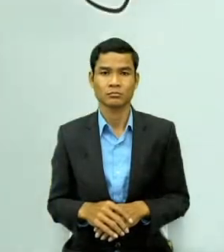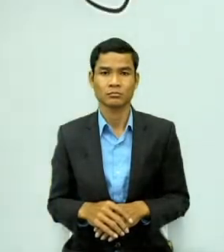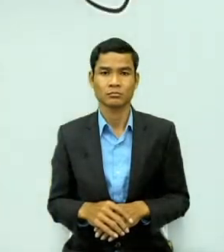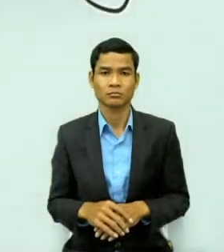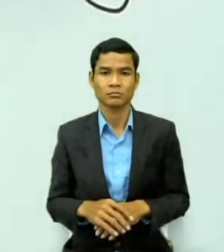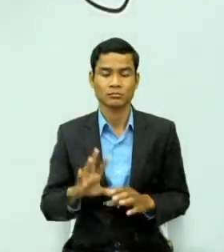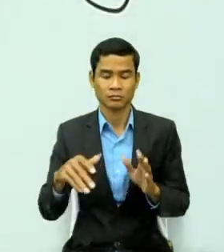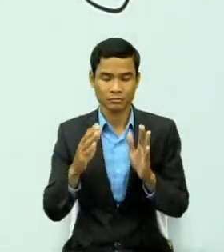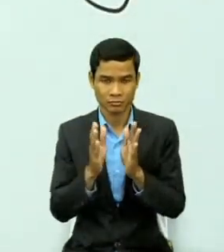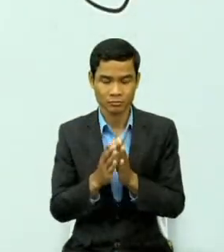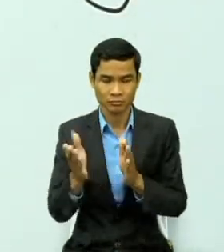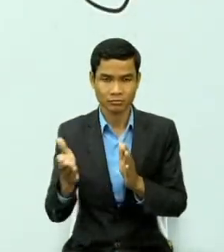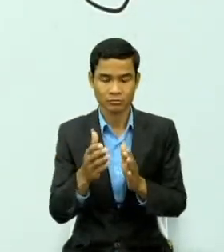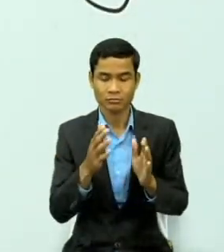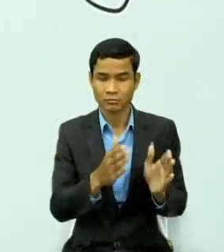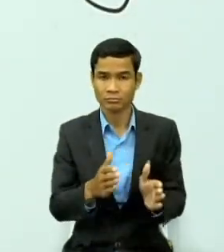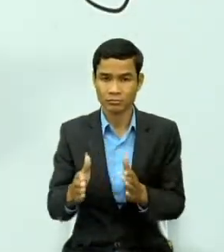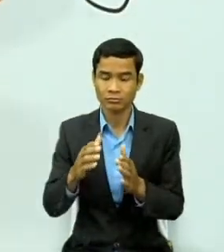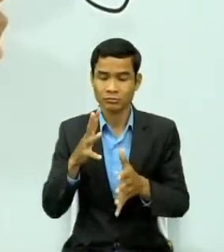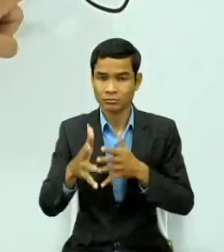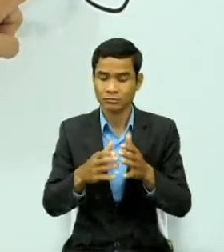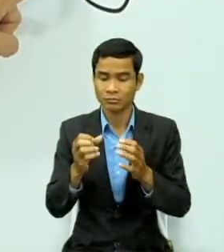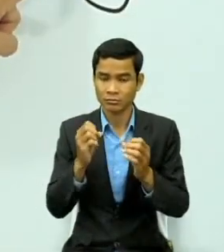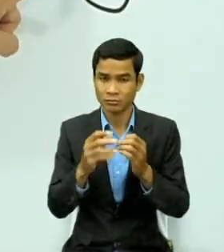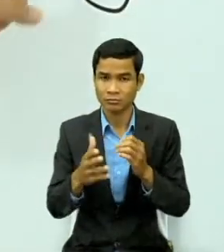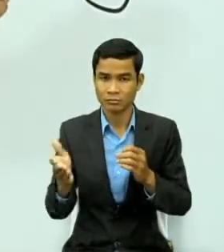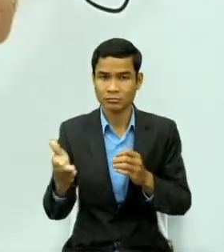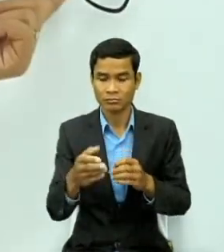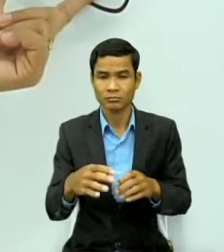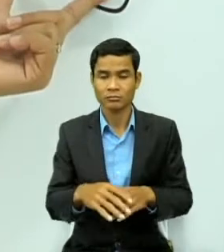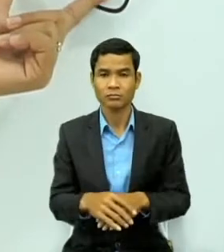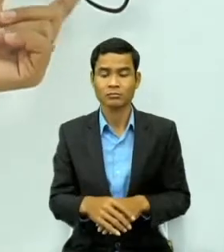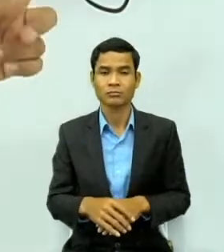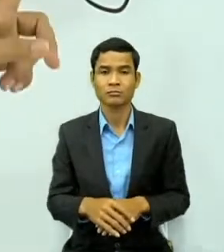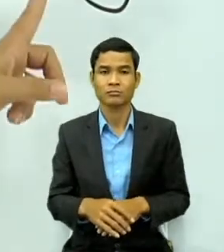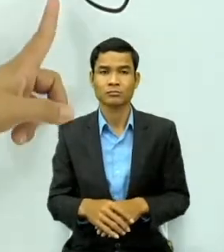អរគុណកូនត្រៀមអានចាប់ផ្ដើម